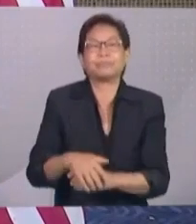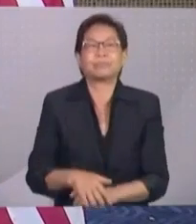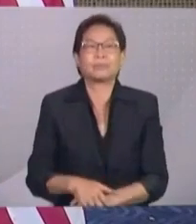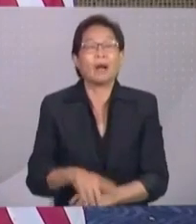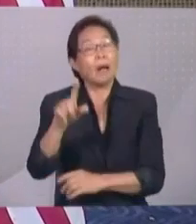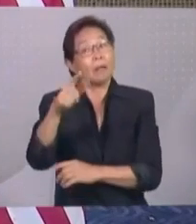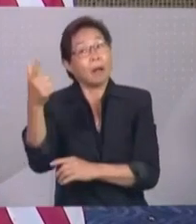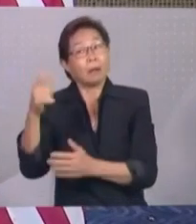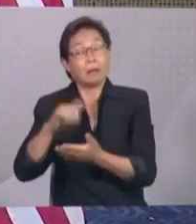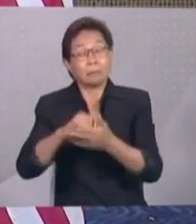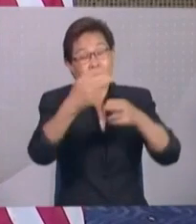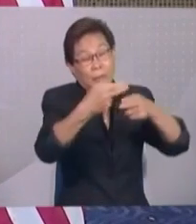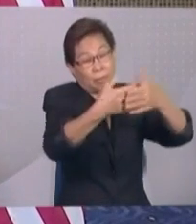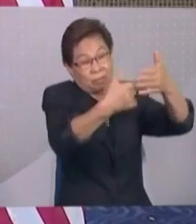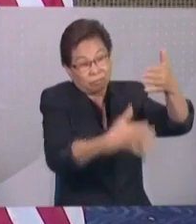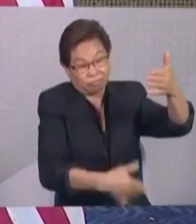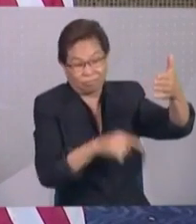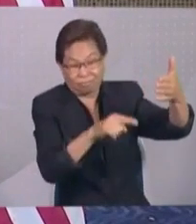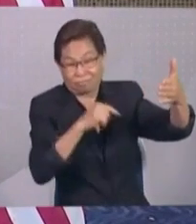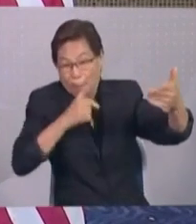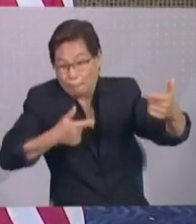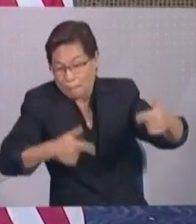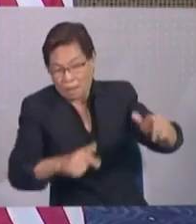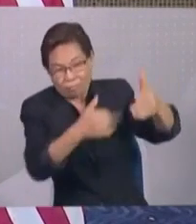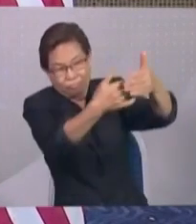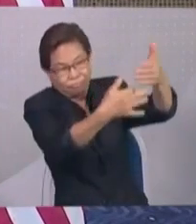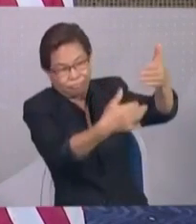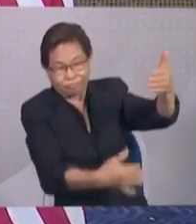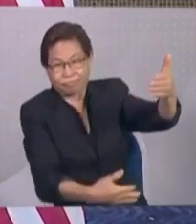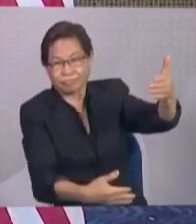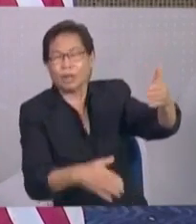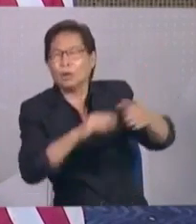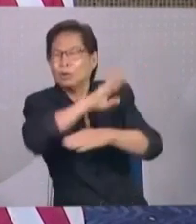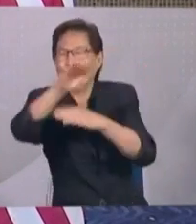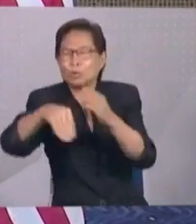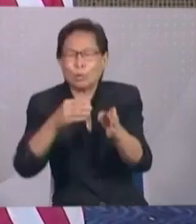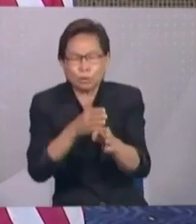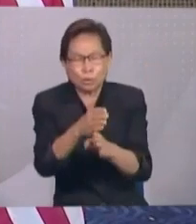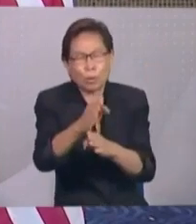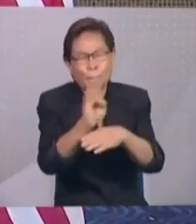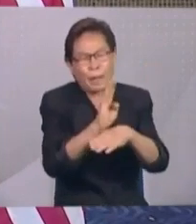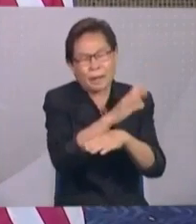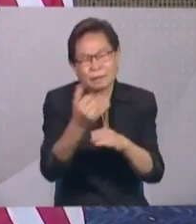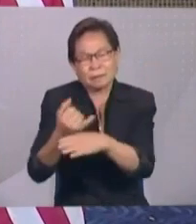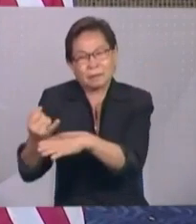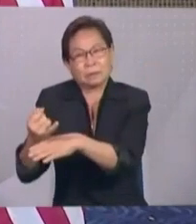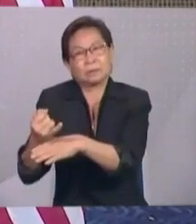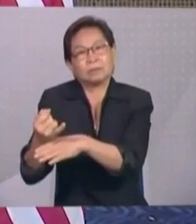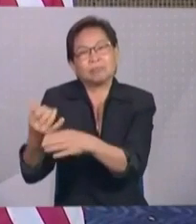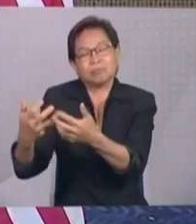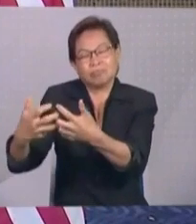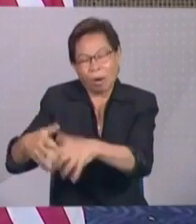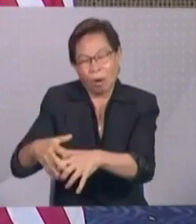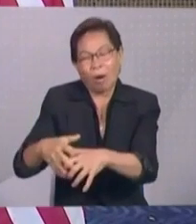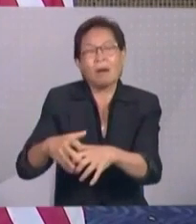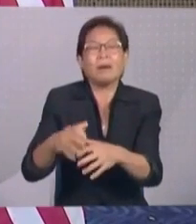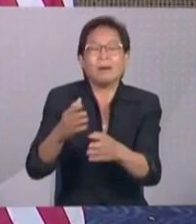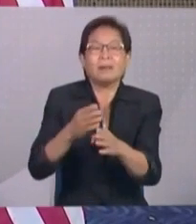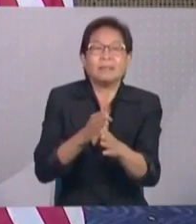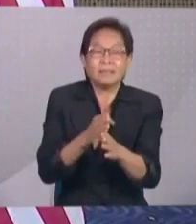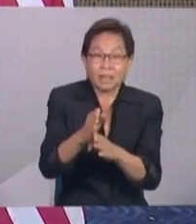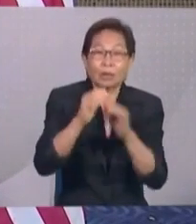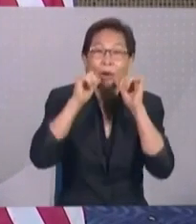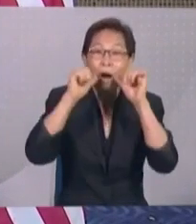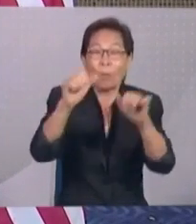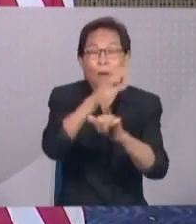selain daripada Saudara yang tidak dibenarkan semua sektor penjagaan dan industri sektor awam dan